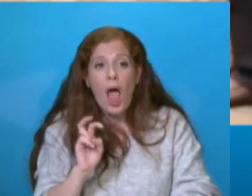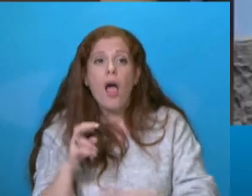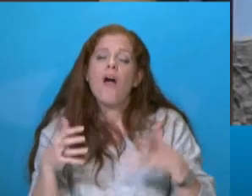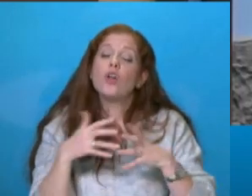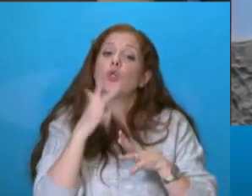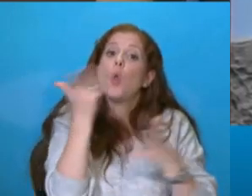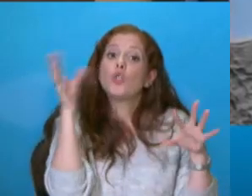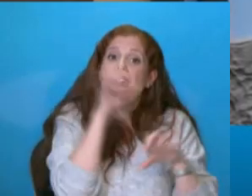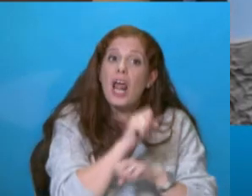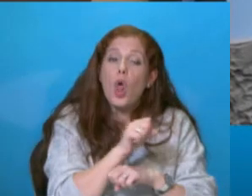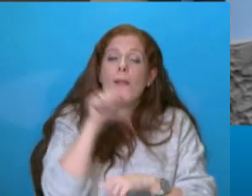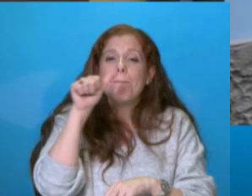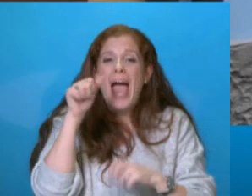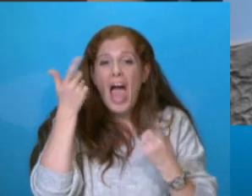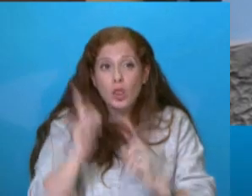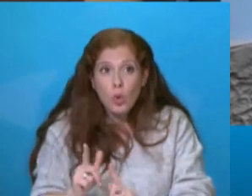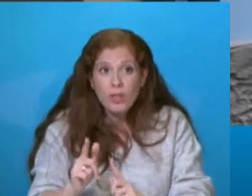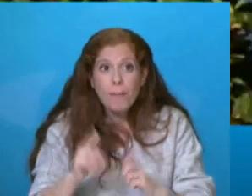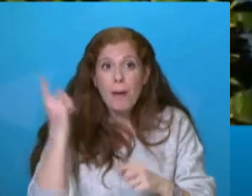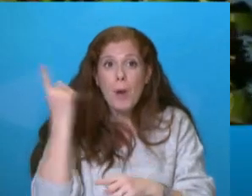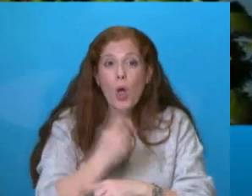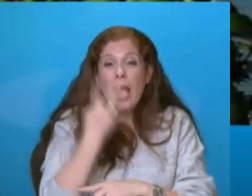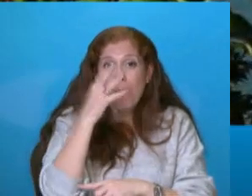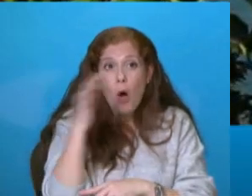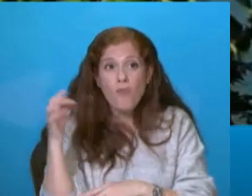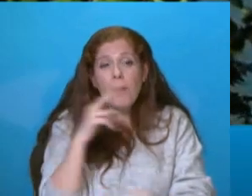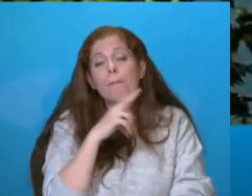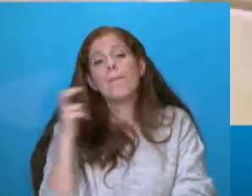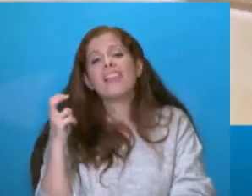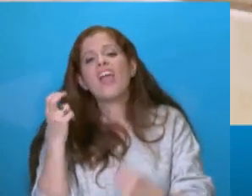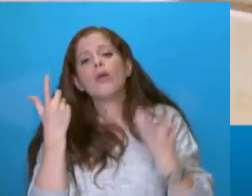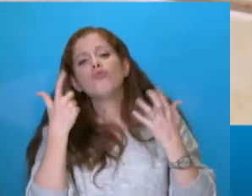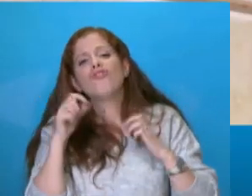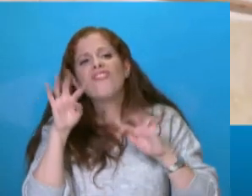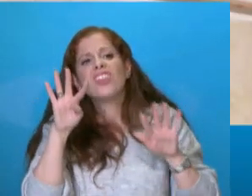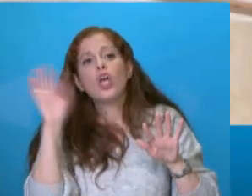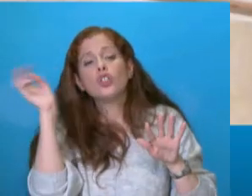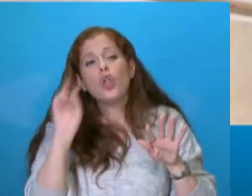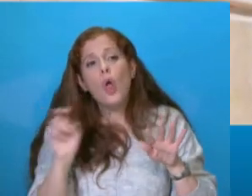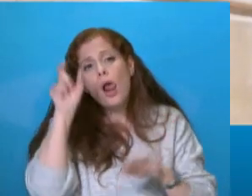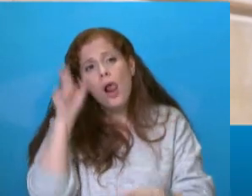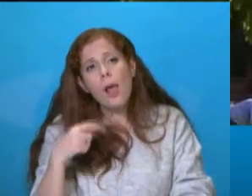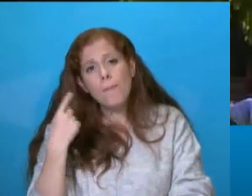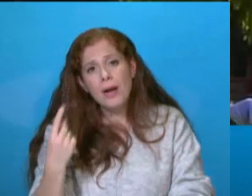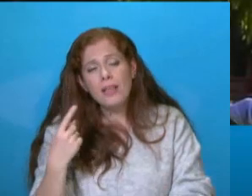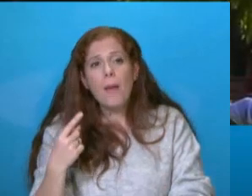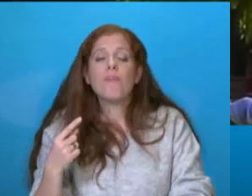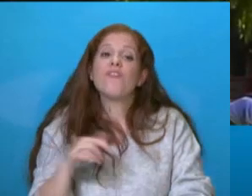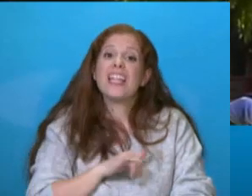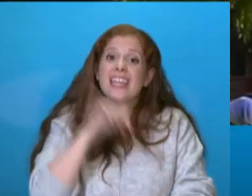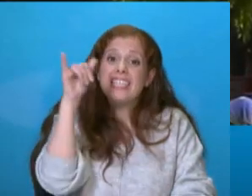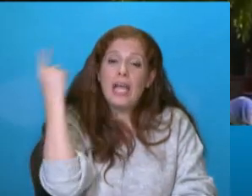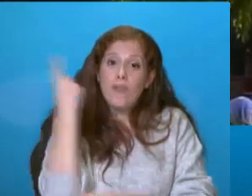לילות באתונה ומלון 4 כוכבים תעלה $279 בלבד לאדם, וחבילה של טיסה